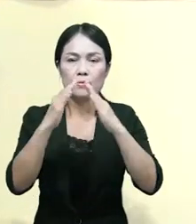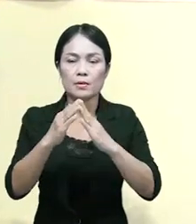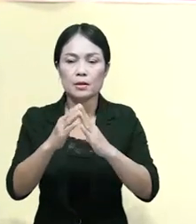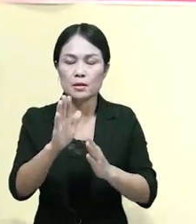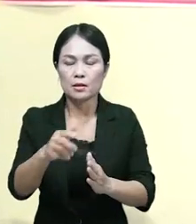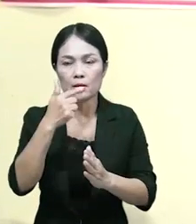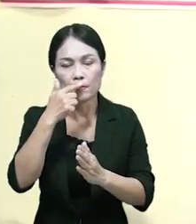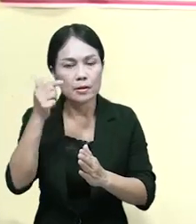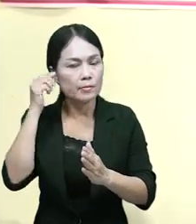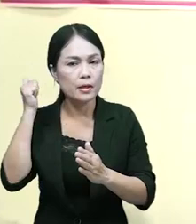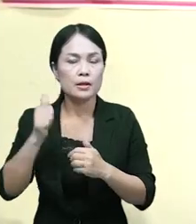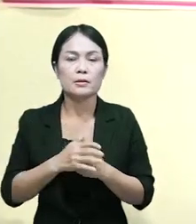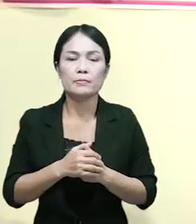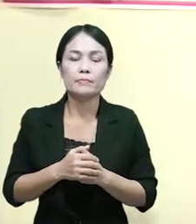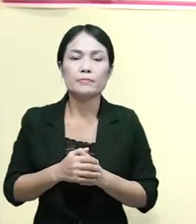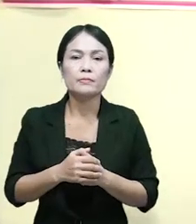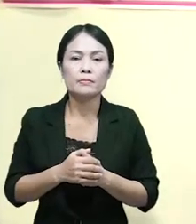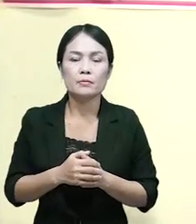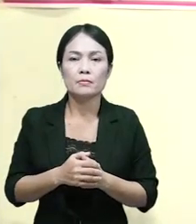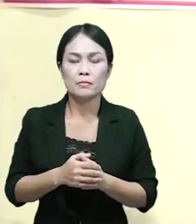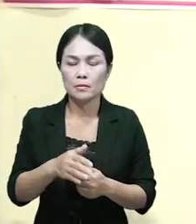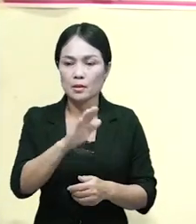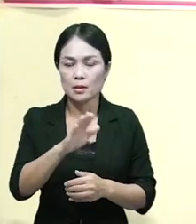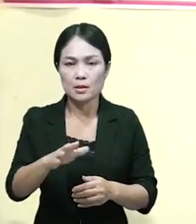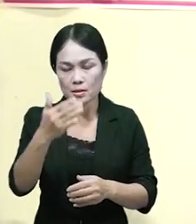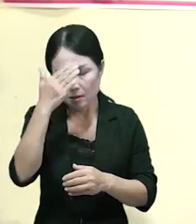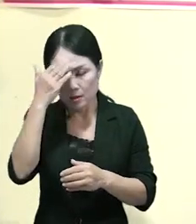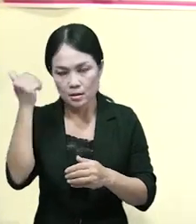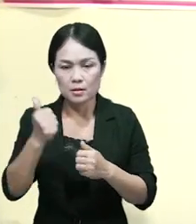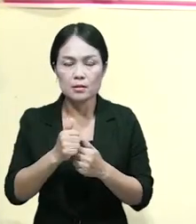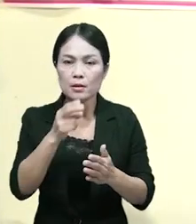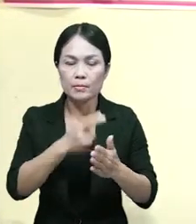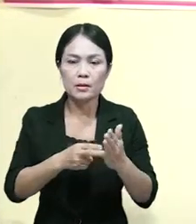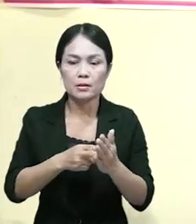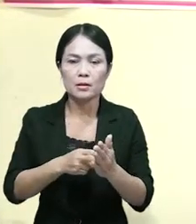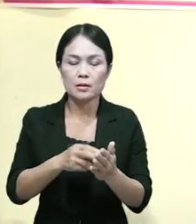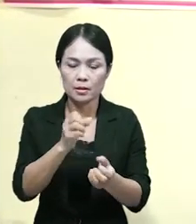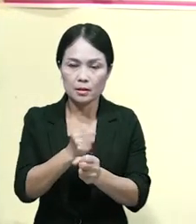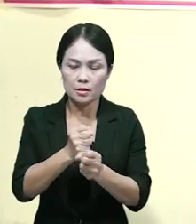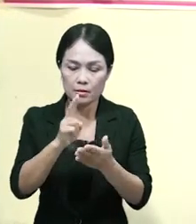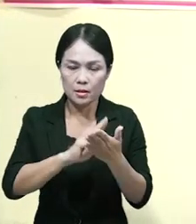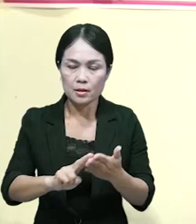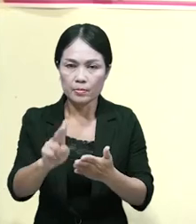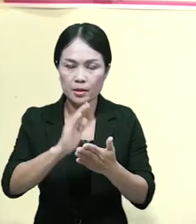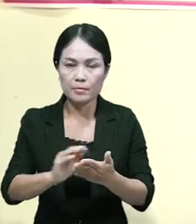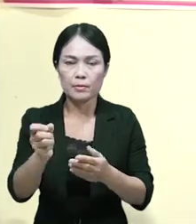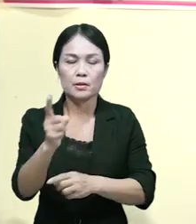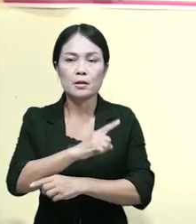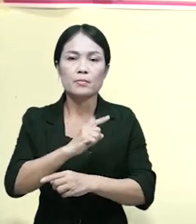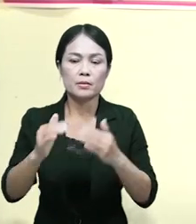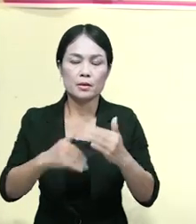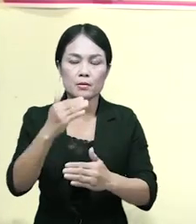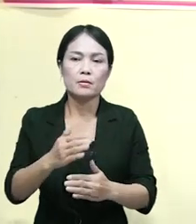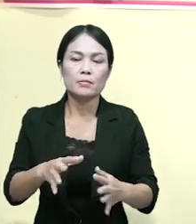ពុកម្ដាយផងណាកូនចាហើយអ្វីដែលកូនមិនអាចភ្លេចបានគឺអីកូនចាការធ្វើអនាម័យជាប្រចាំណាកូនណាបន្ទាប់ពីរៀនច